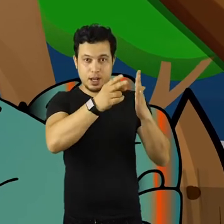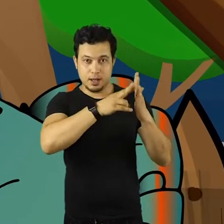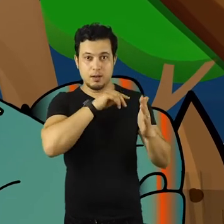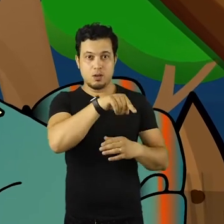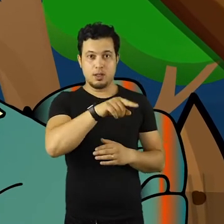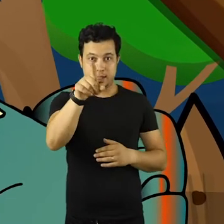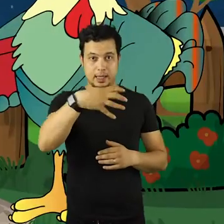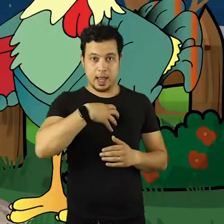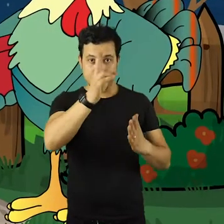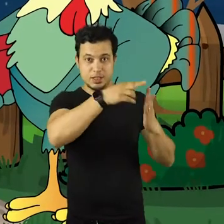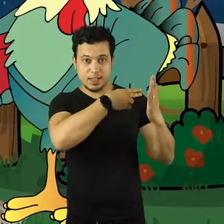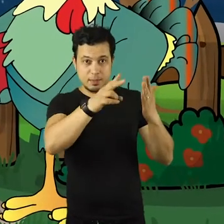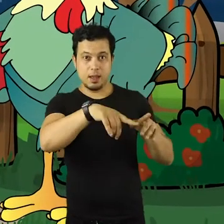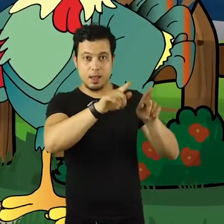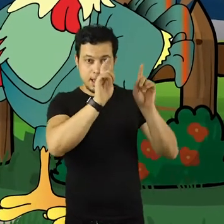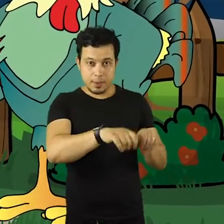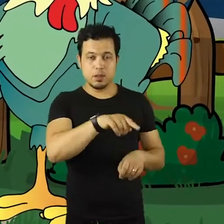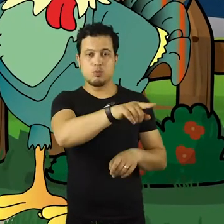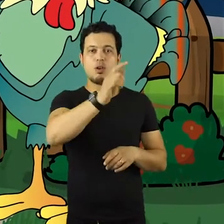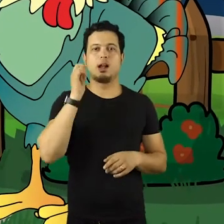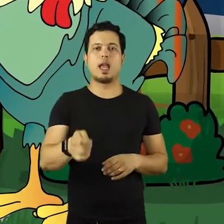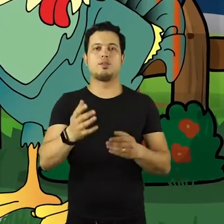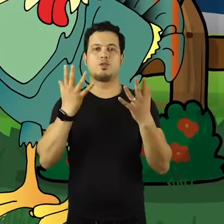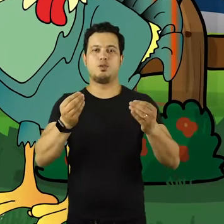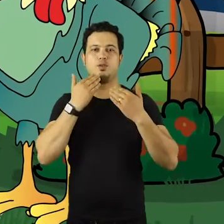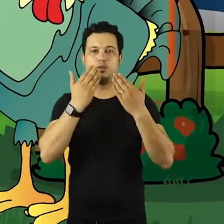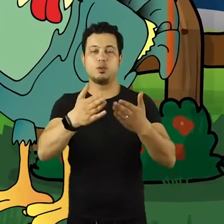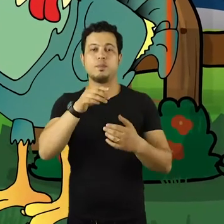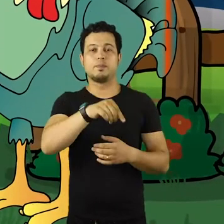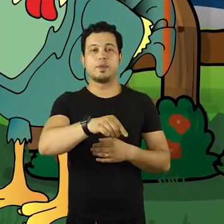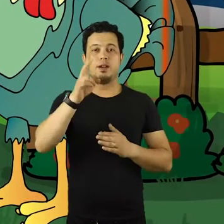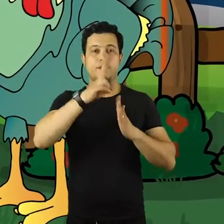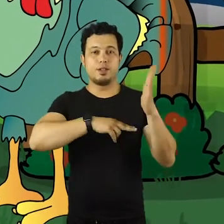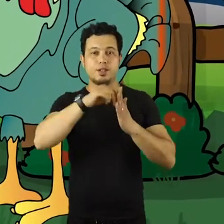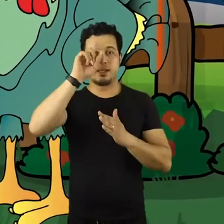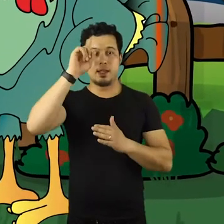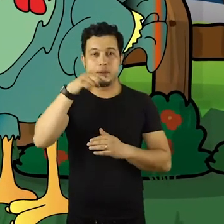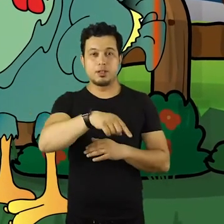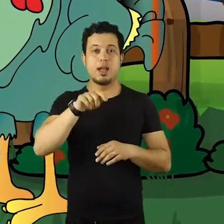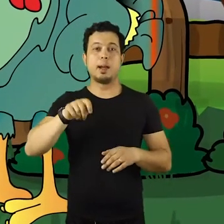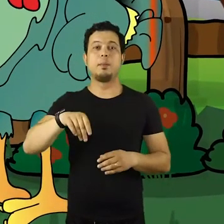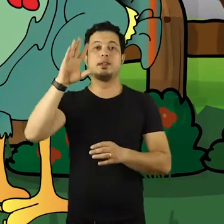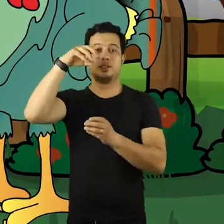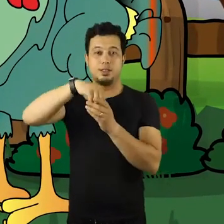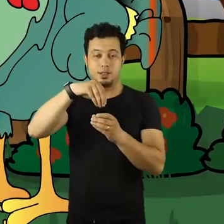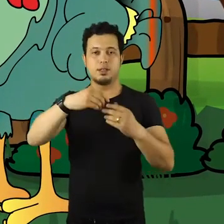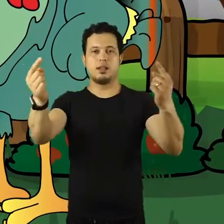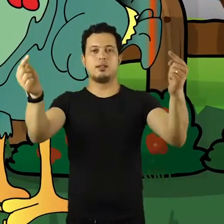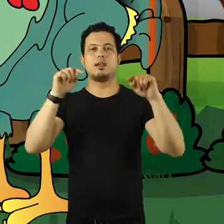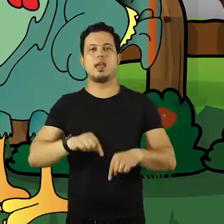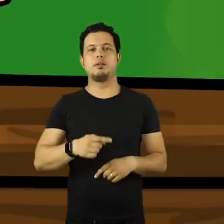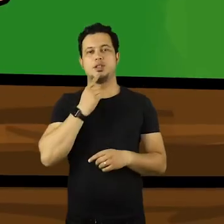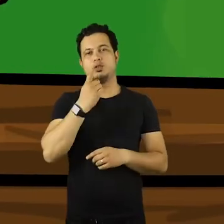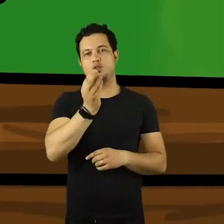hemen gerçek olur. Anlaşılan bir şeyler olmuş ve fırça bunu tek başına halledemediği için size gelmiş